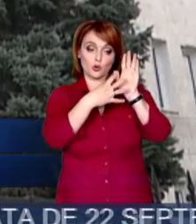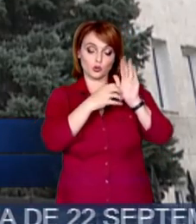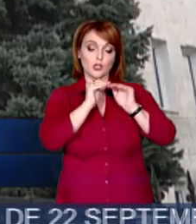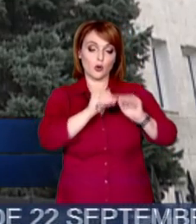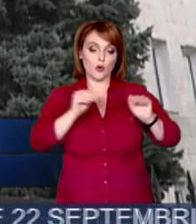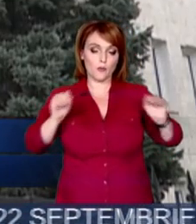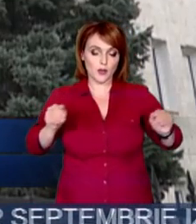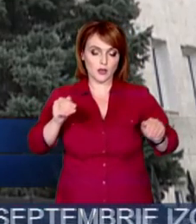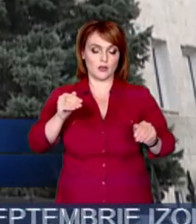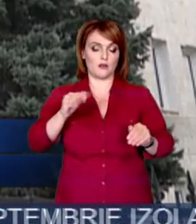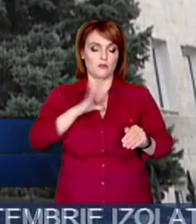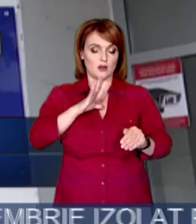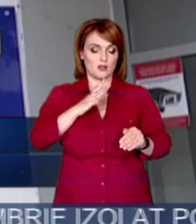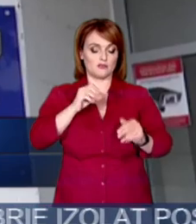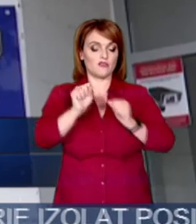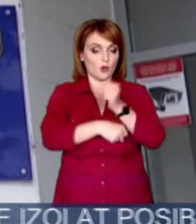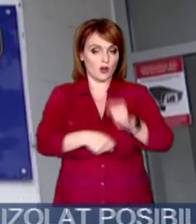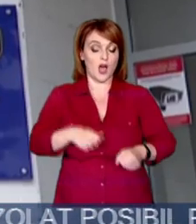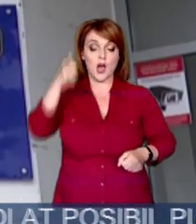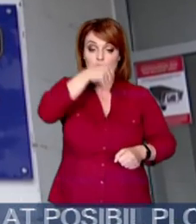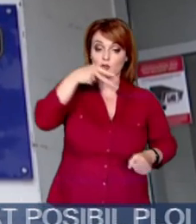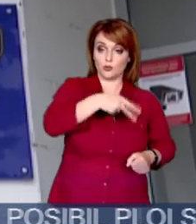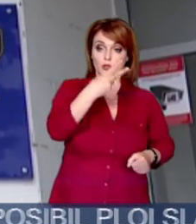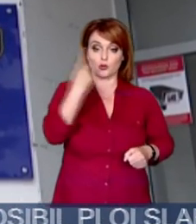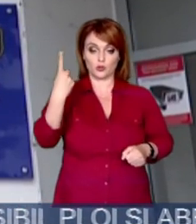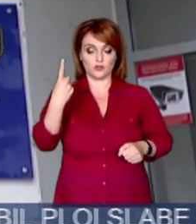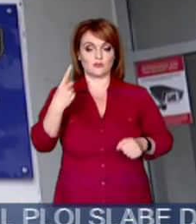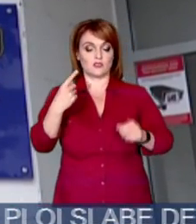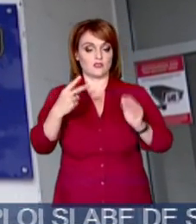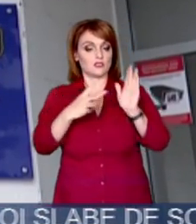de copii au fost supuși violenței, iar în 2021 cifra este de 700.